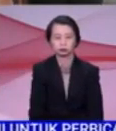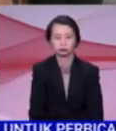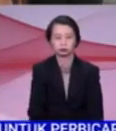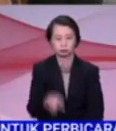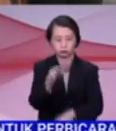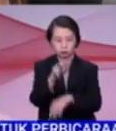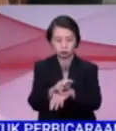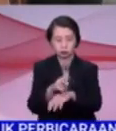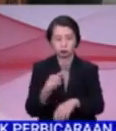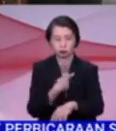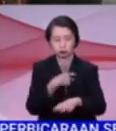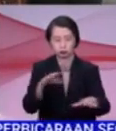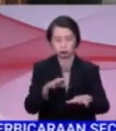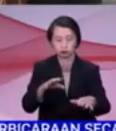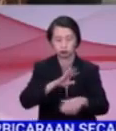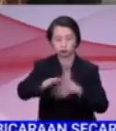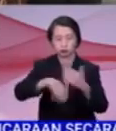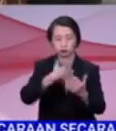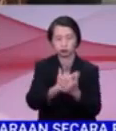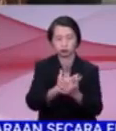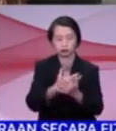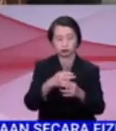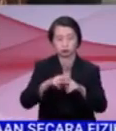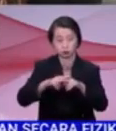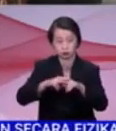Pemantauan yang kita buat di semua stesen,